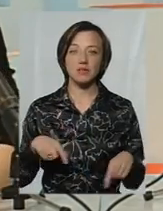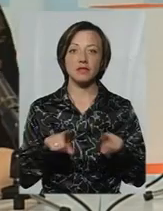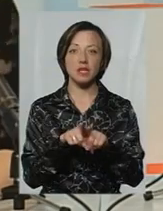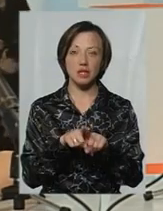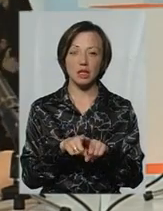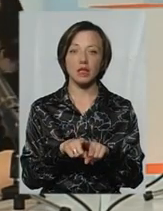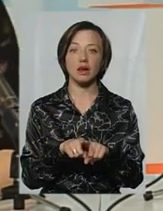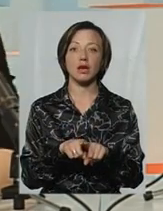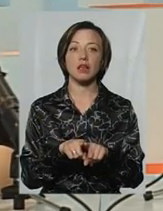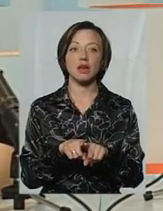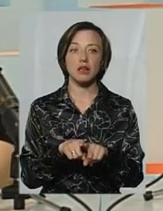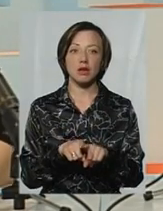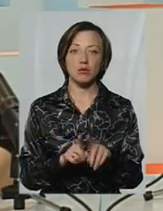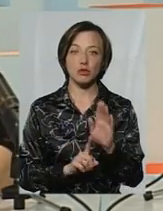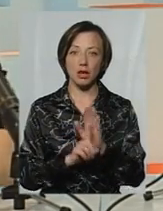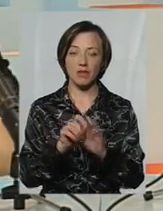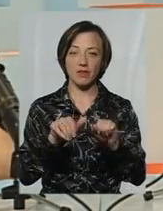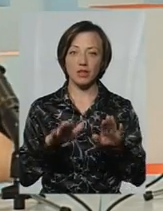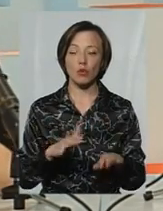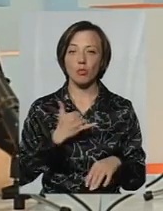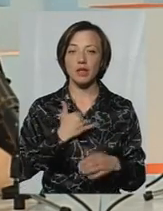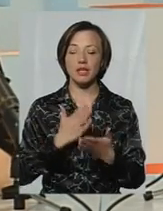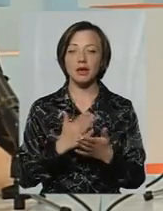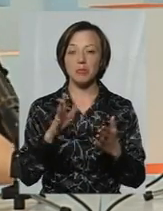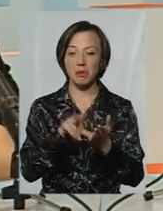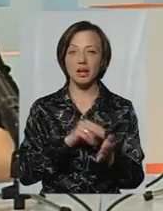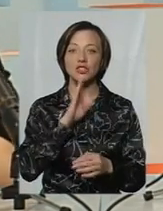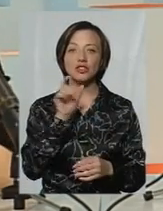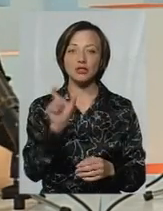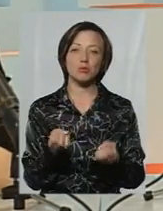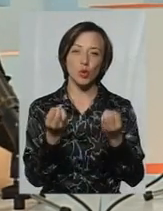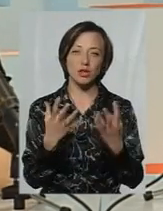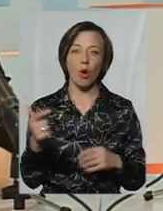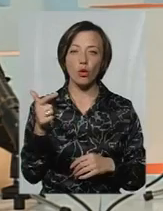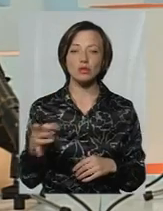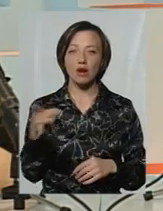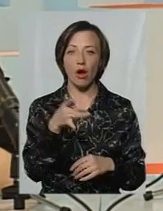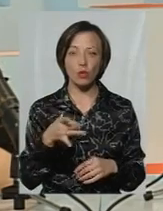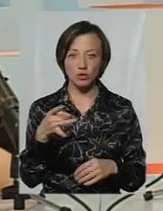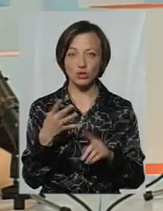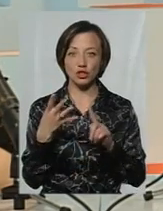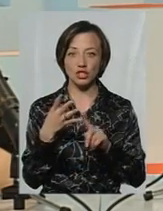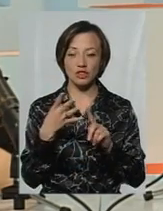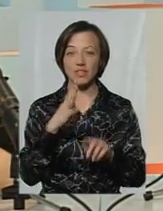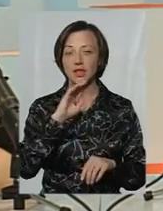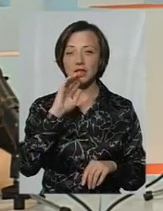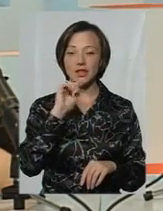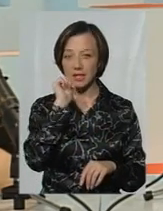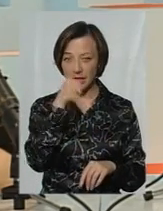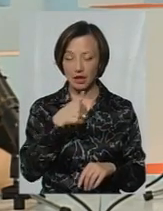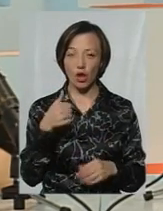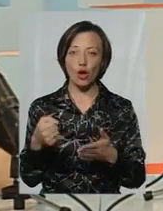бралися вирішувати. В мене не є приклад жіночки з Городоцького району, проста жінка, але вона вже 4-й рік